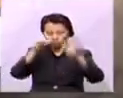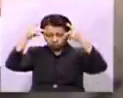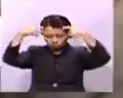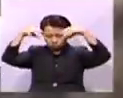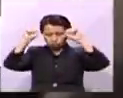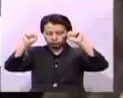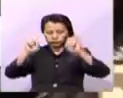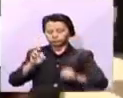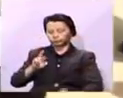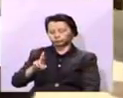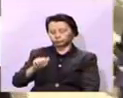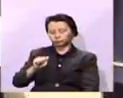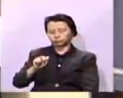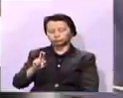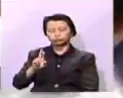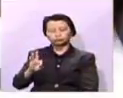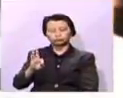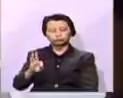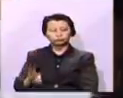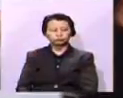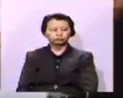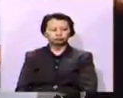Abdul Rauf Yusof.